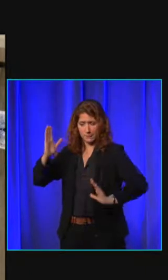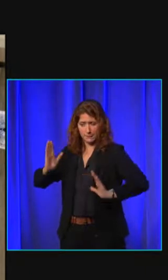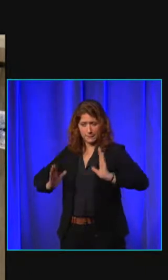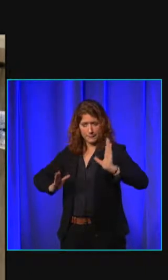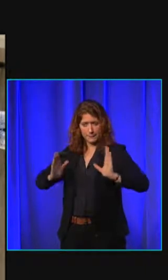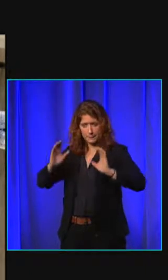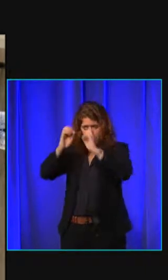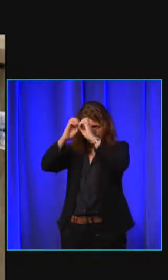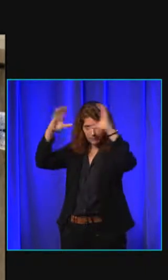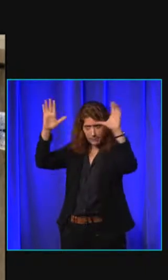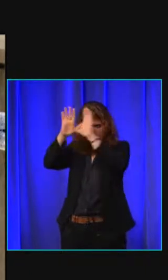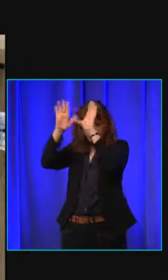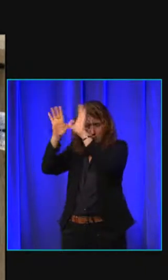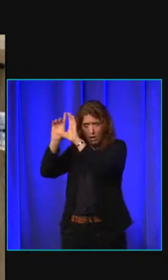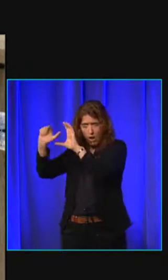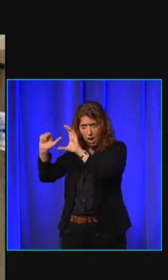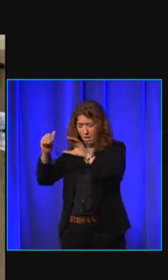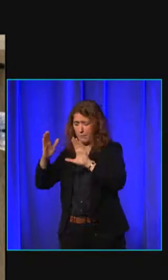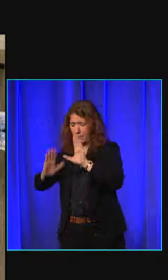imagerie mentale et mime.